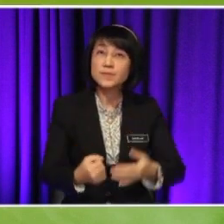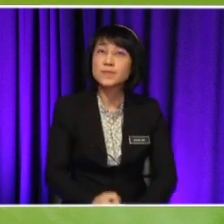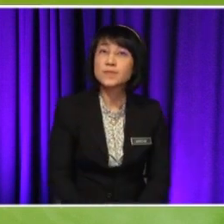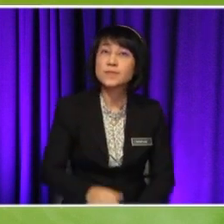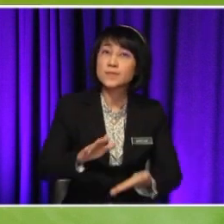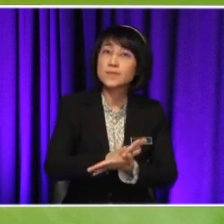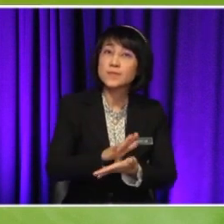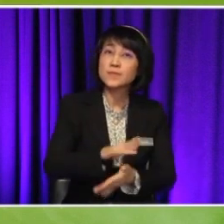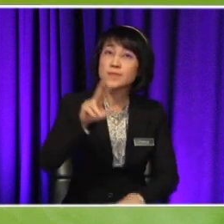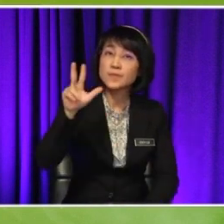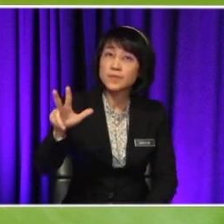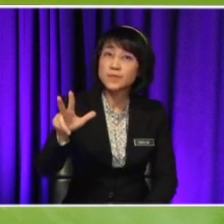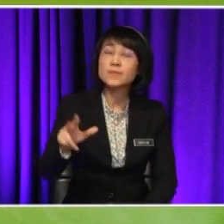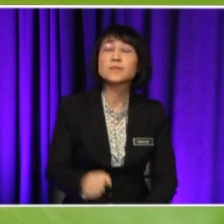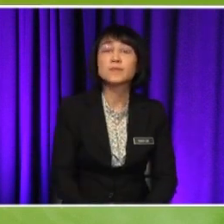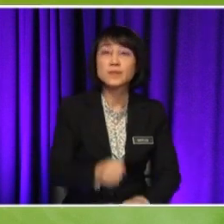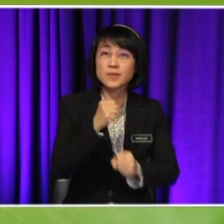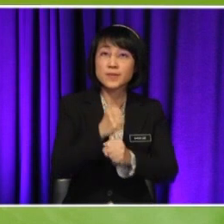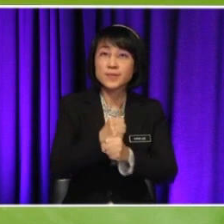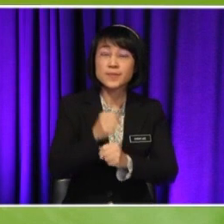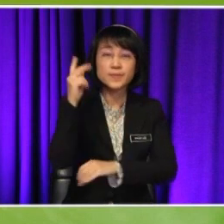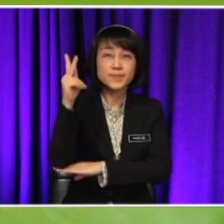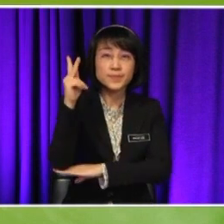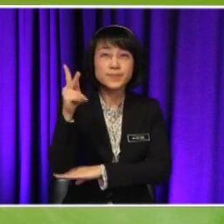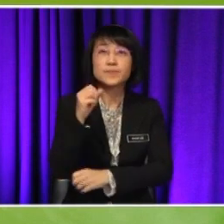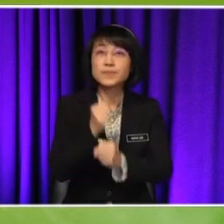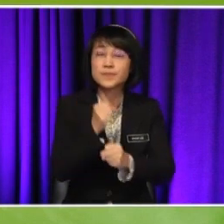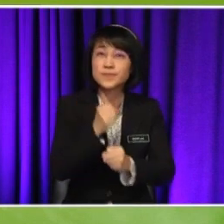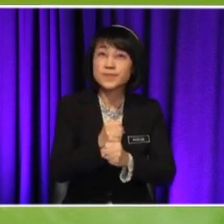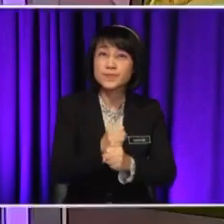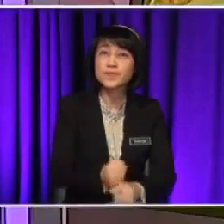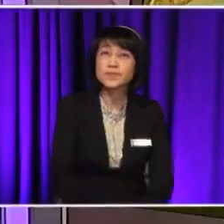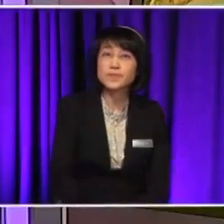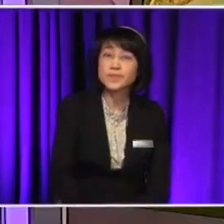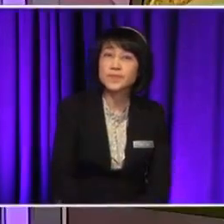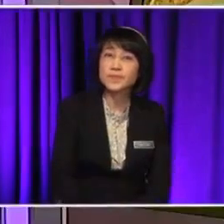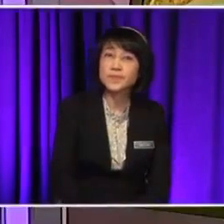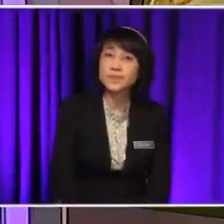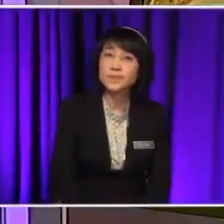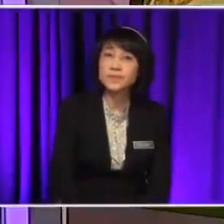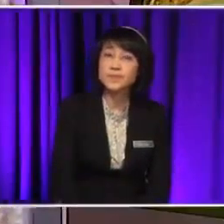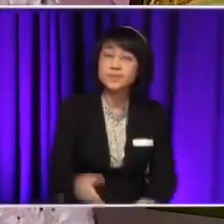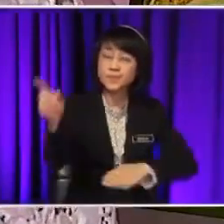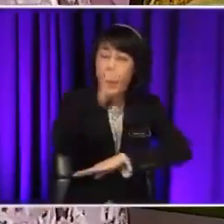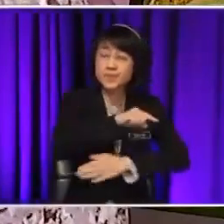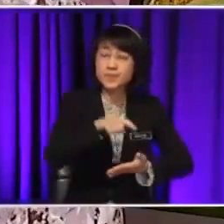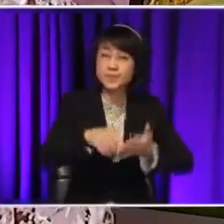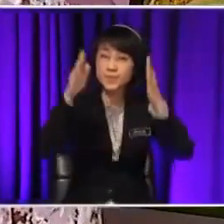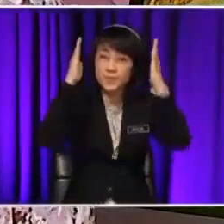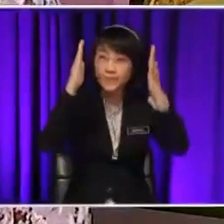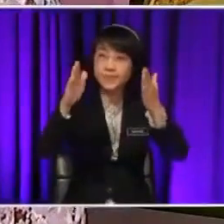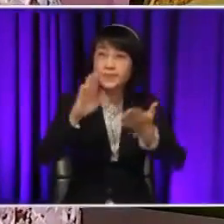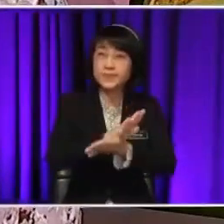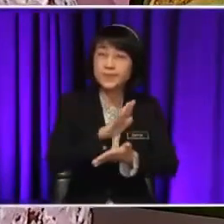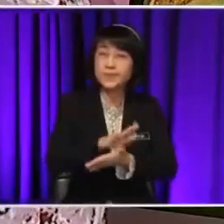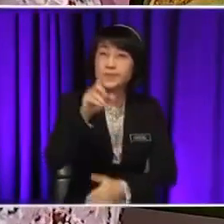3 adalah kerja khusus. Okey, jadinya hari ini kita fokus kepada kertas 1 saja dulu Fizi ya. Ya cikgu. Okey, kita